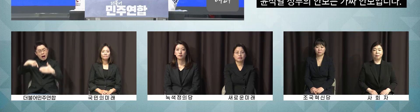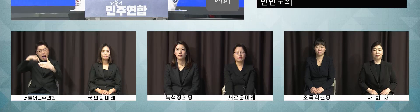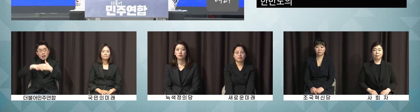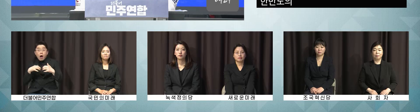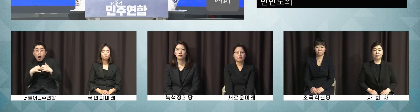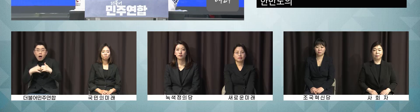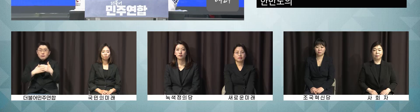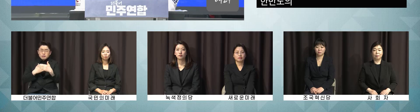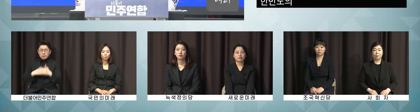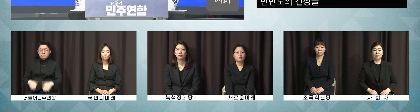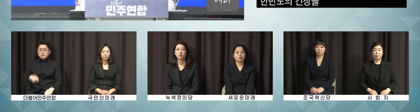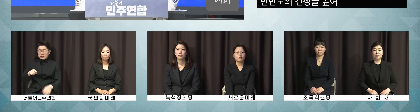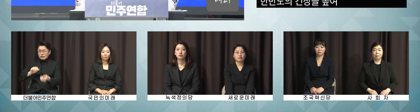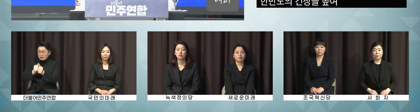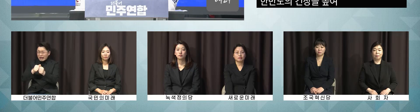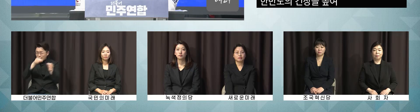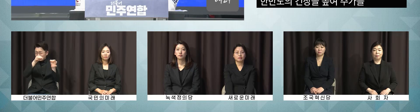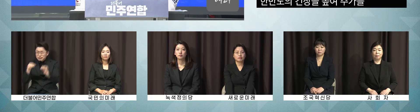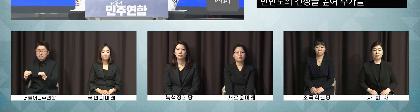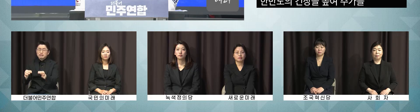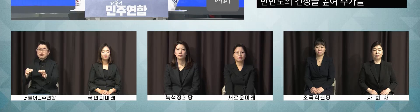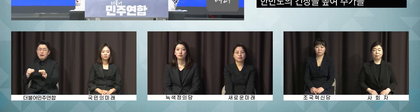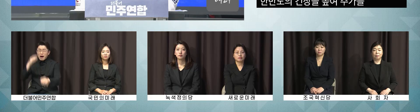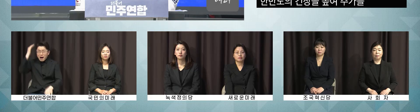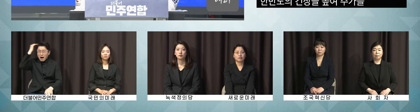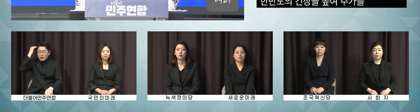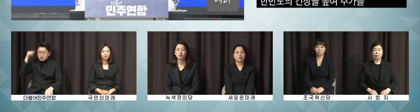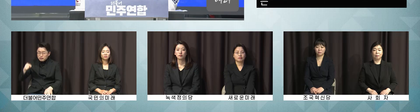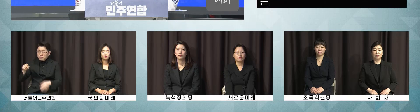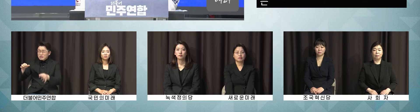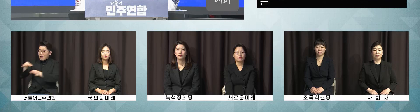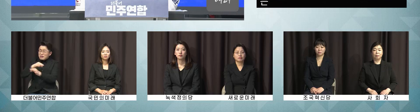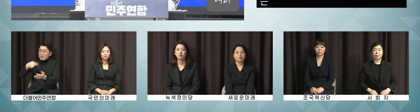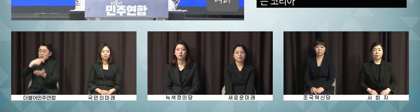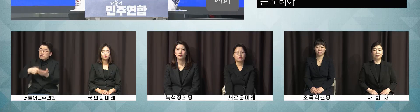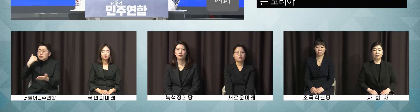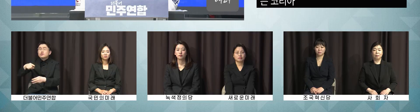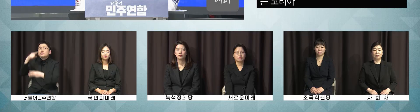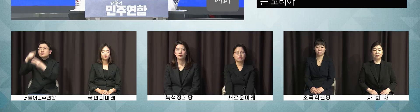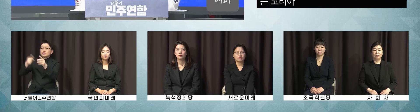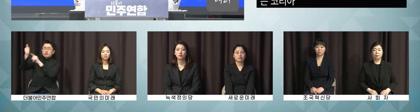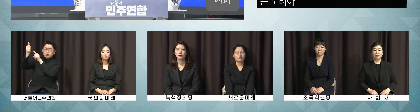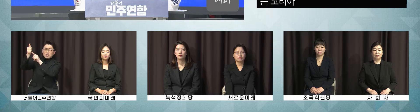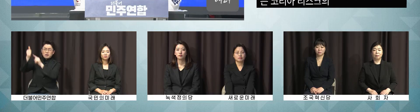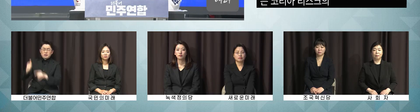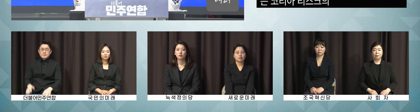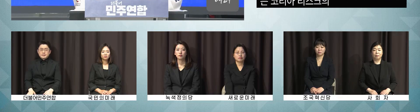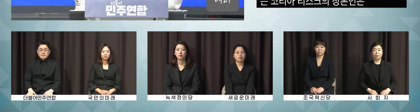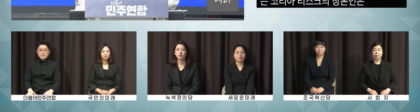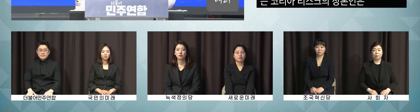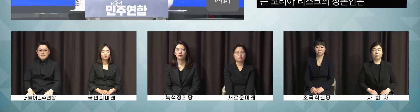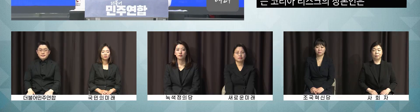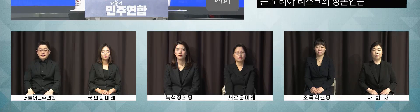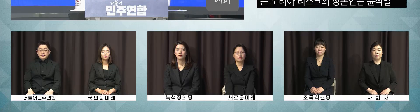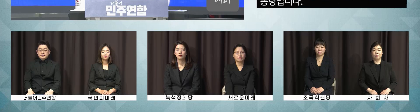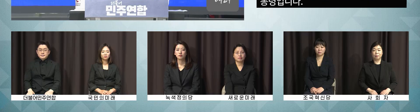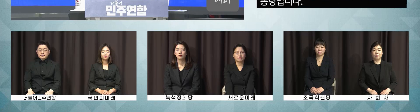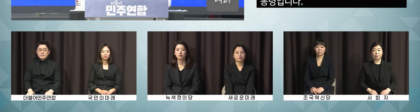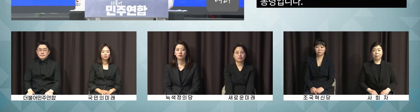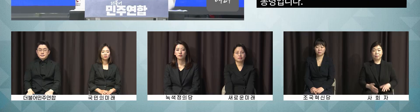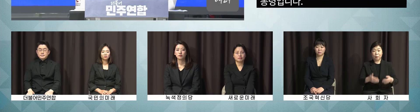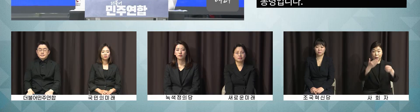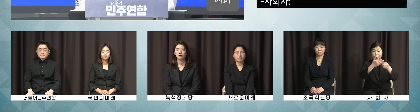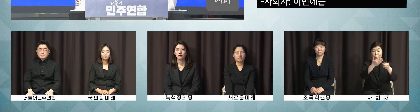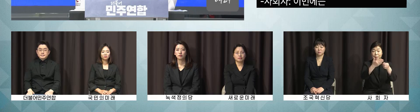높여 주가를 폭락시키는 코리아 리스크의 장본인은 바로 윤석열 대통령입니다. 네, 이번에는